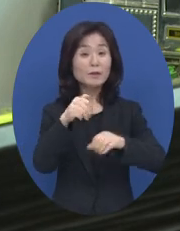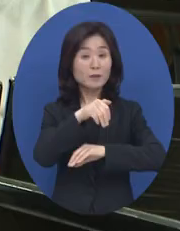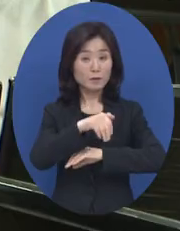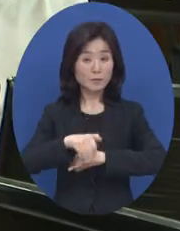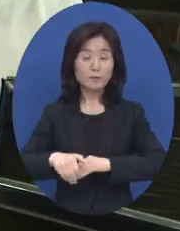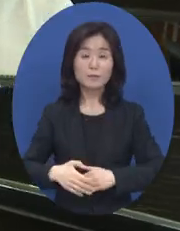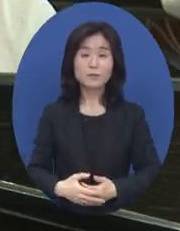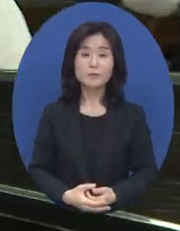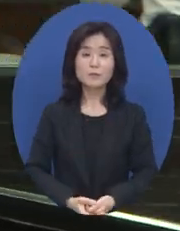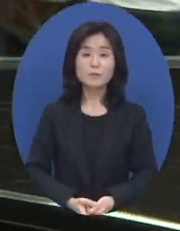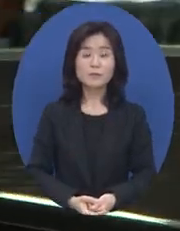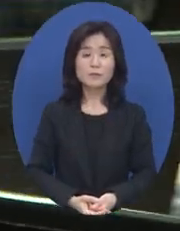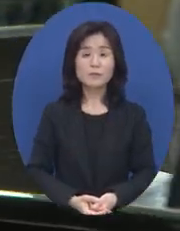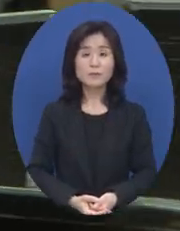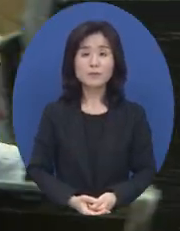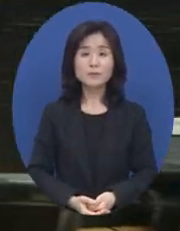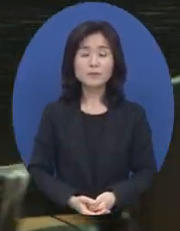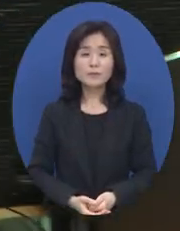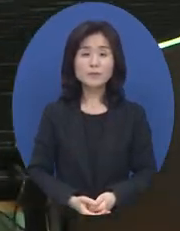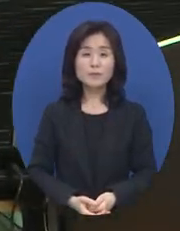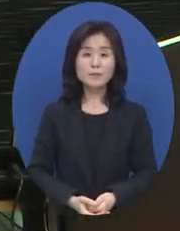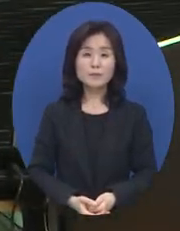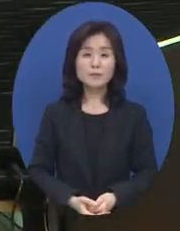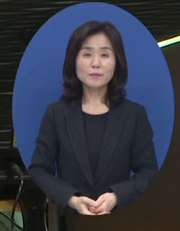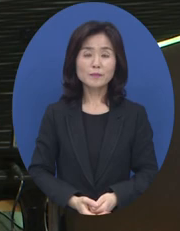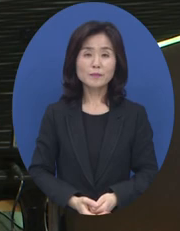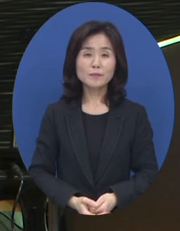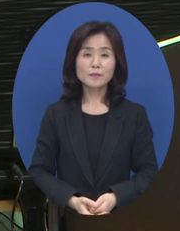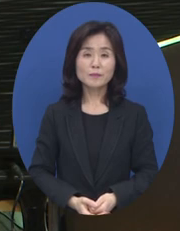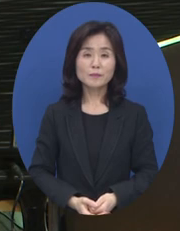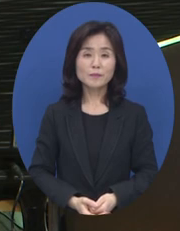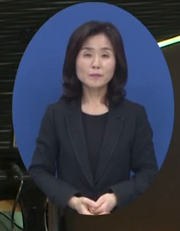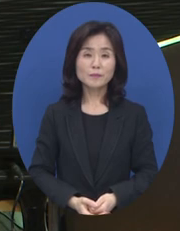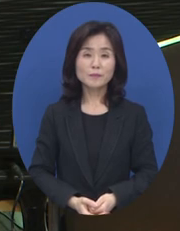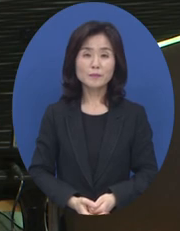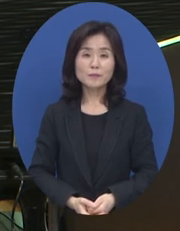타 경주 슈 tv 초 착수 입니다